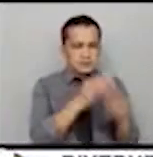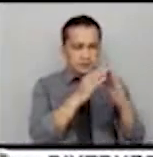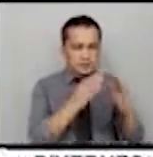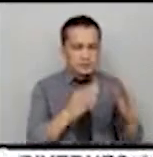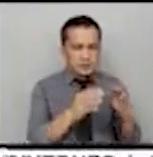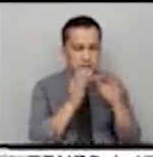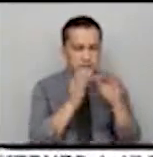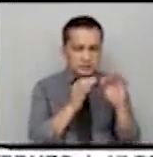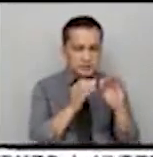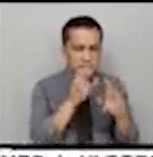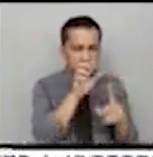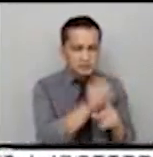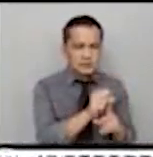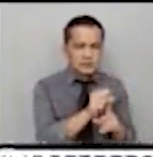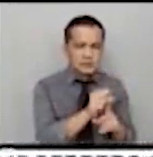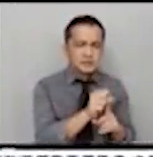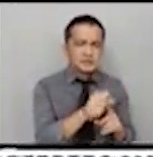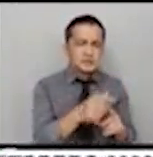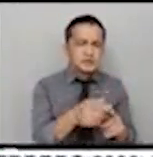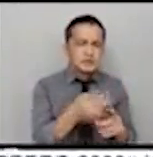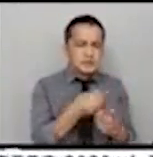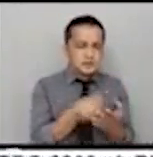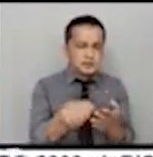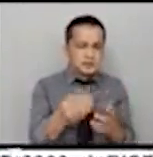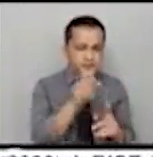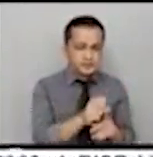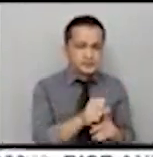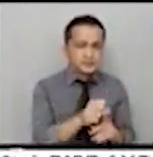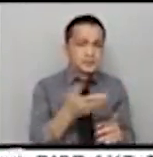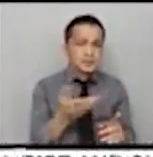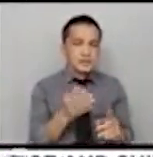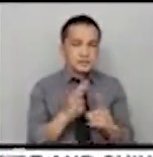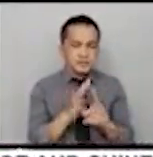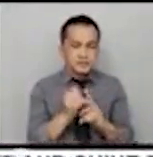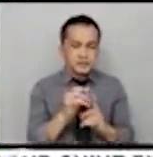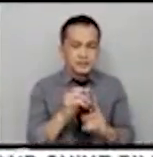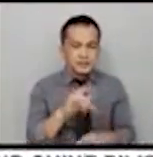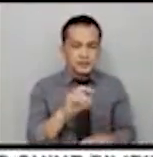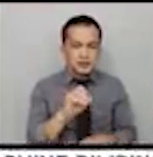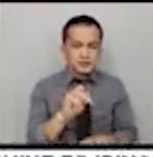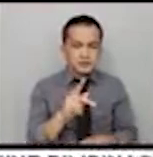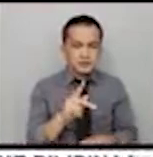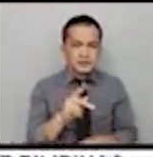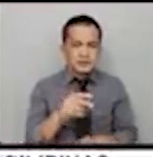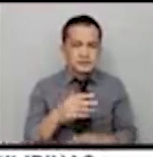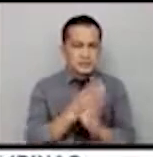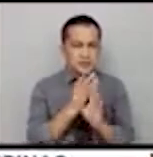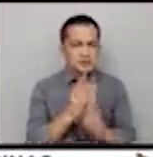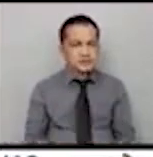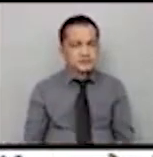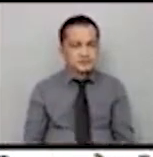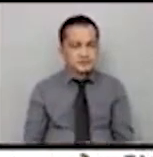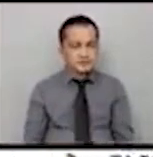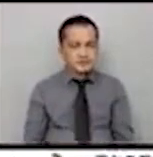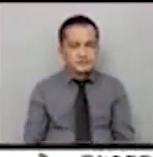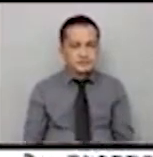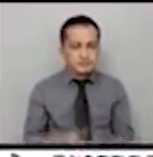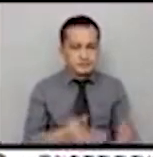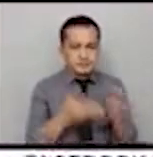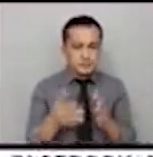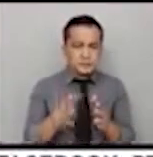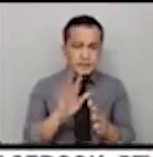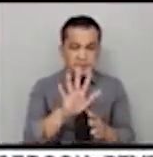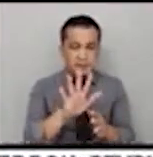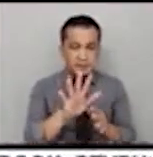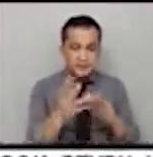sa joint drug buy-bust operation nito sa barangay Talumo proper, Talumo, Davao City. Inaresto din ang lima nitong parokyano